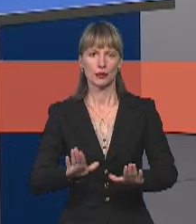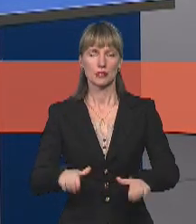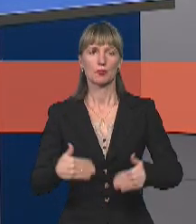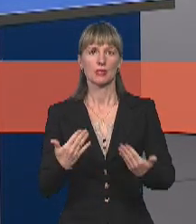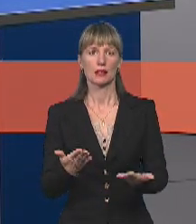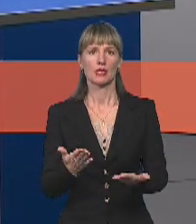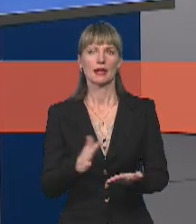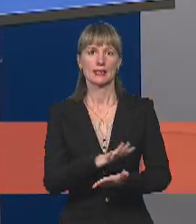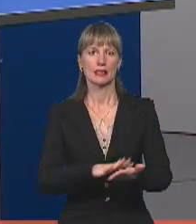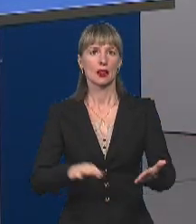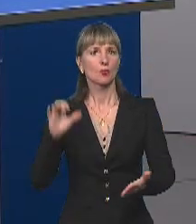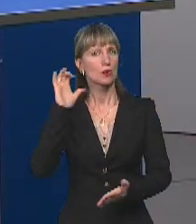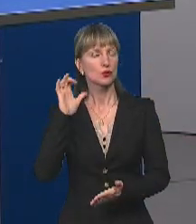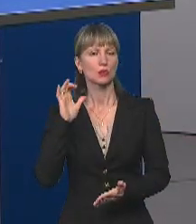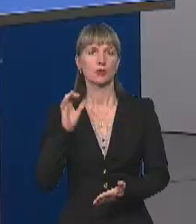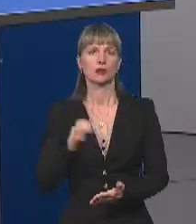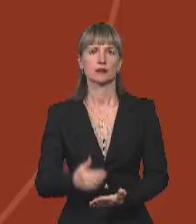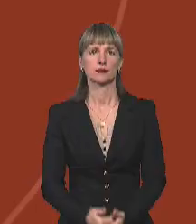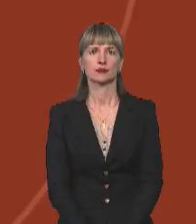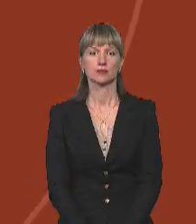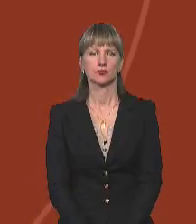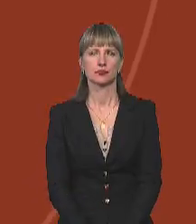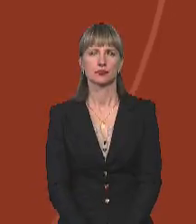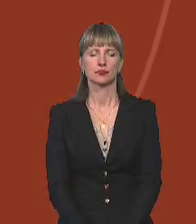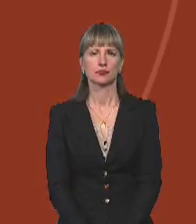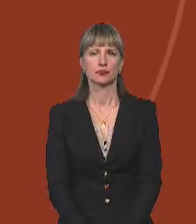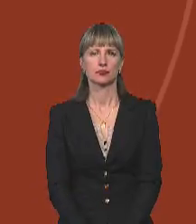Пропонуємо далі послухати інтерв'ю.